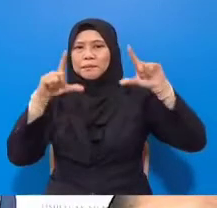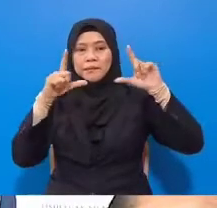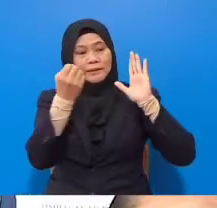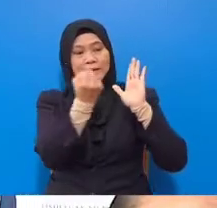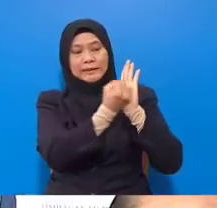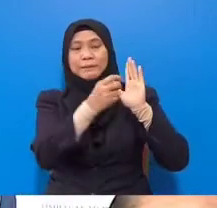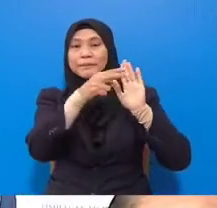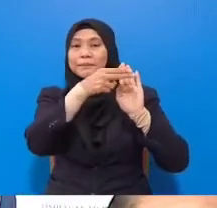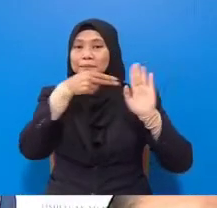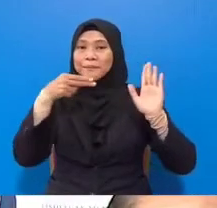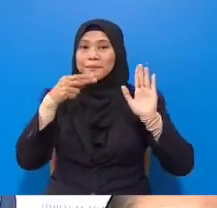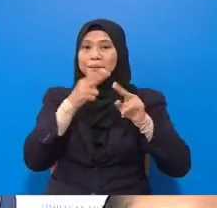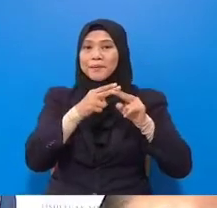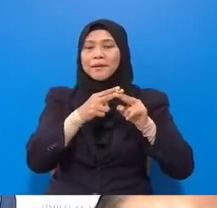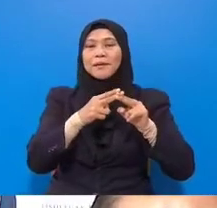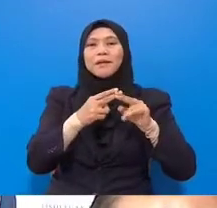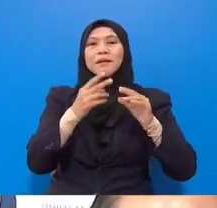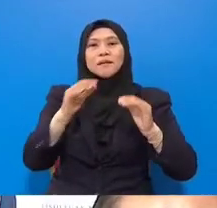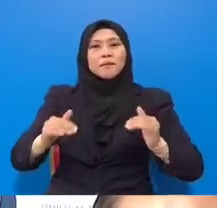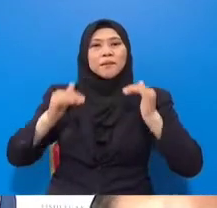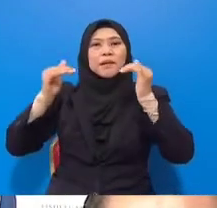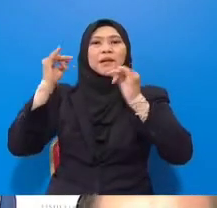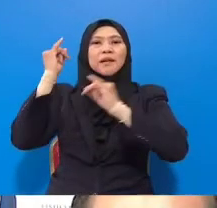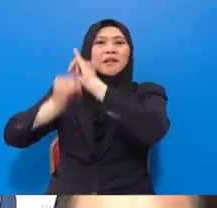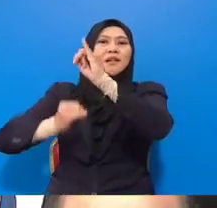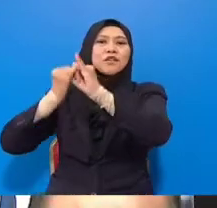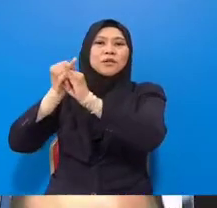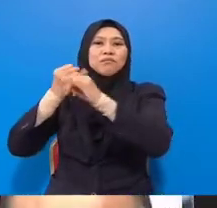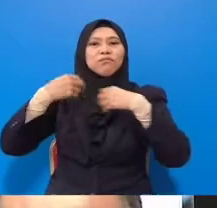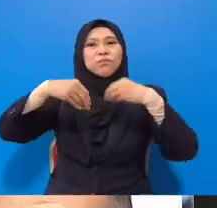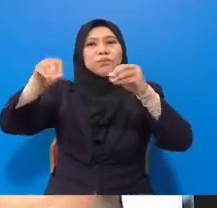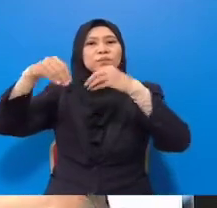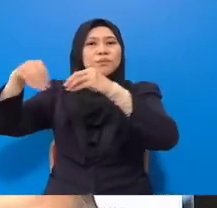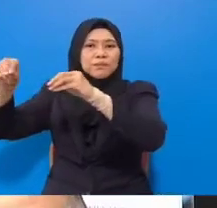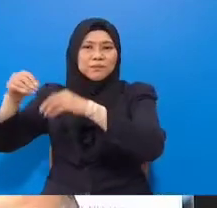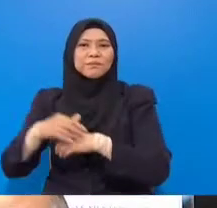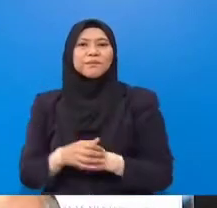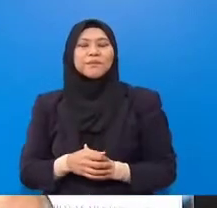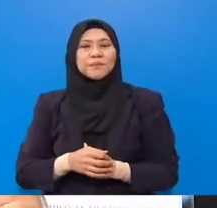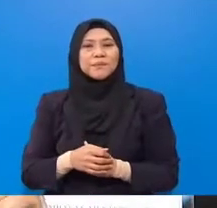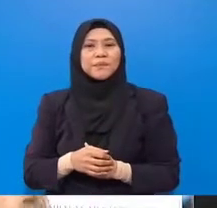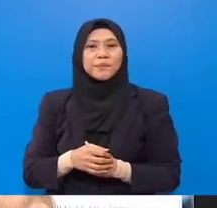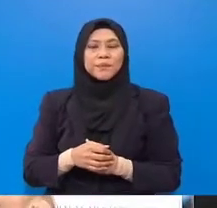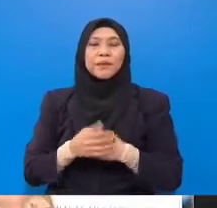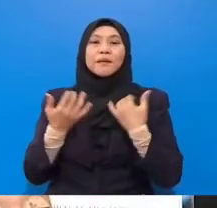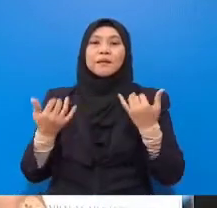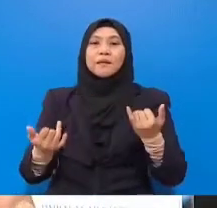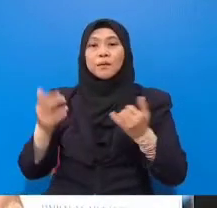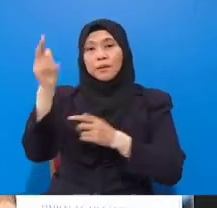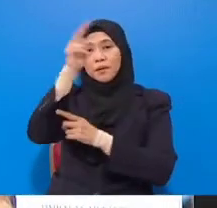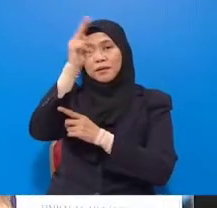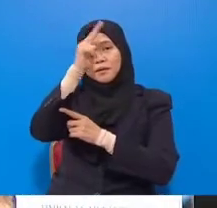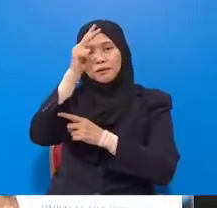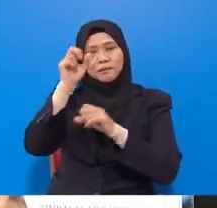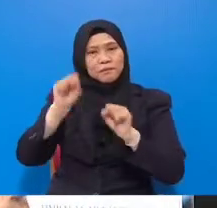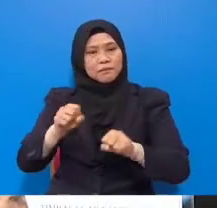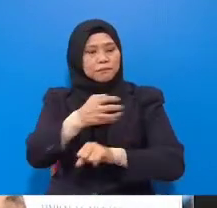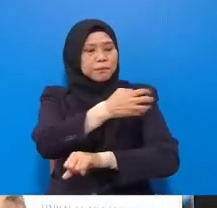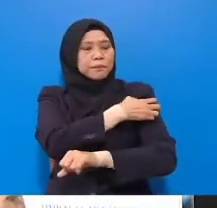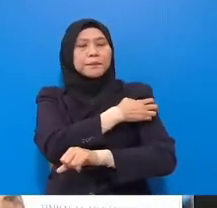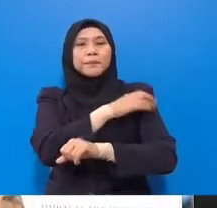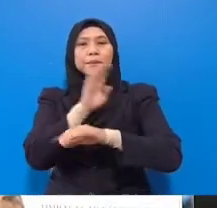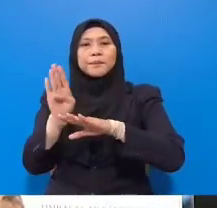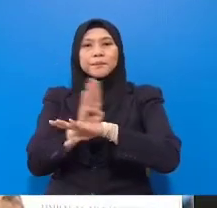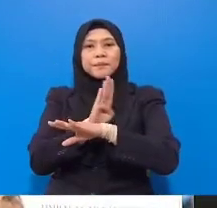keyakinan terhadap produk Malaysia di peringkat antarabangsa jadikan sriyani betul share keseluruhannya kerajaan akan terus memperkasakan